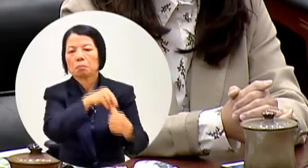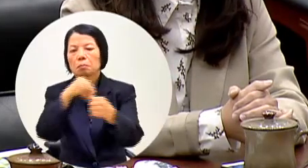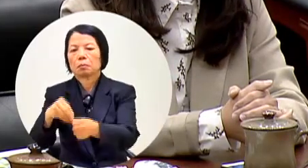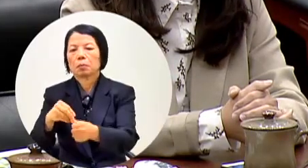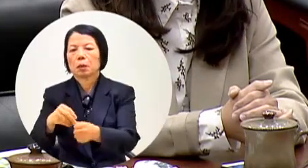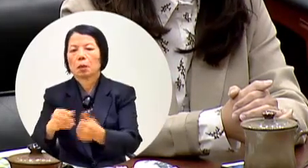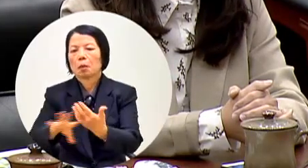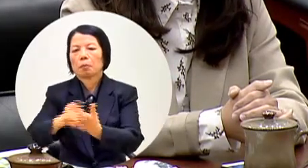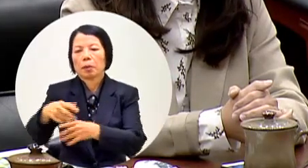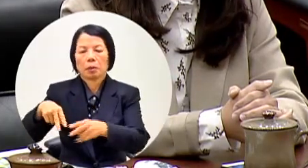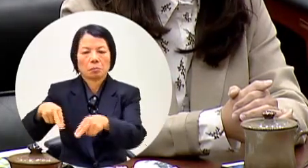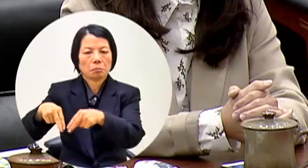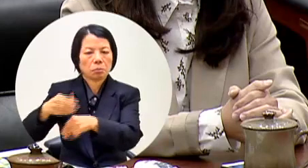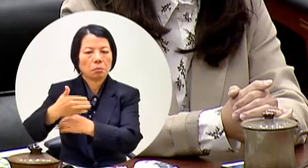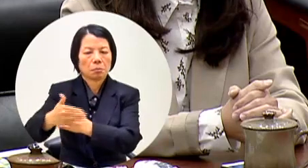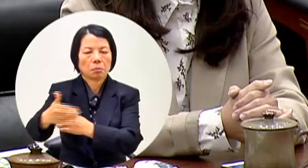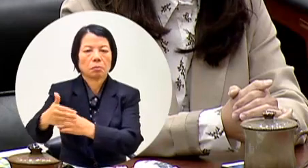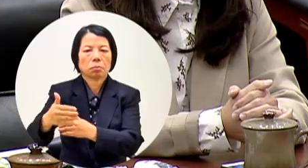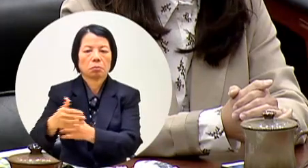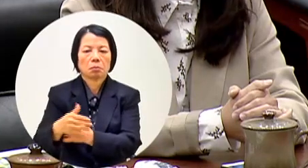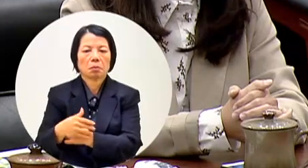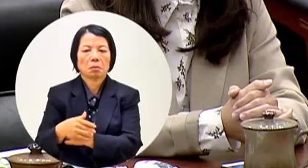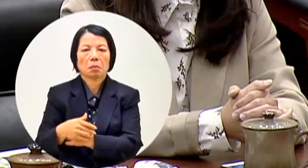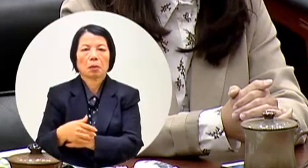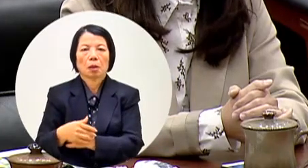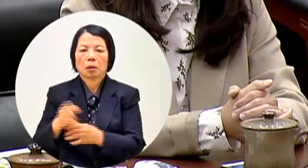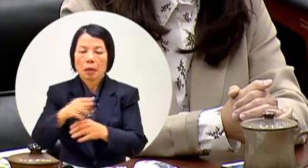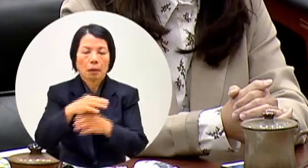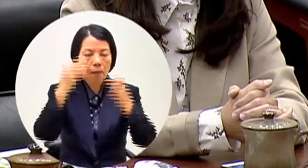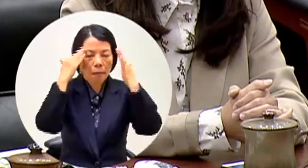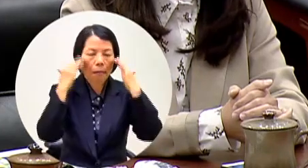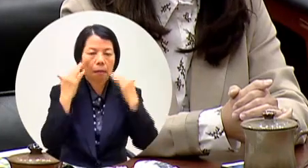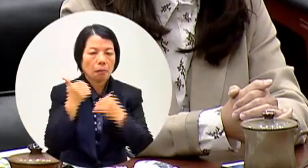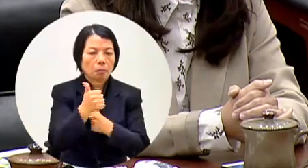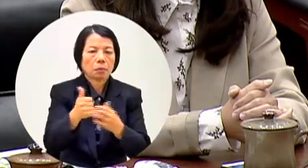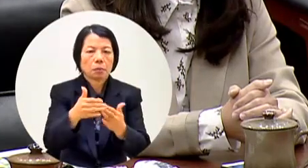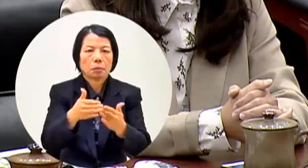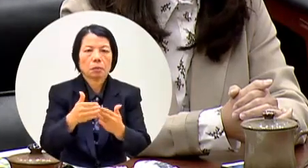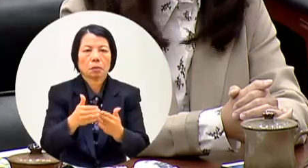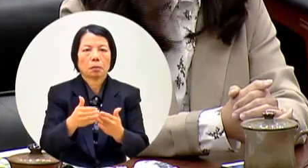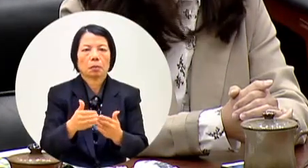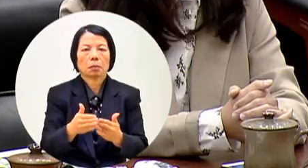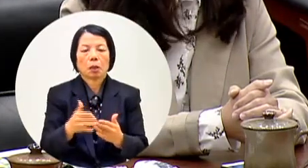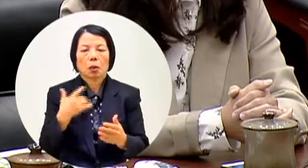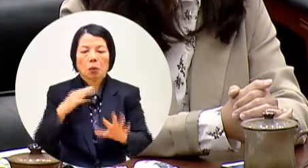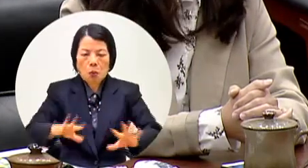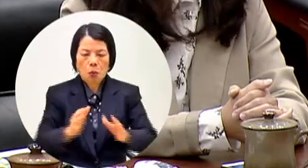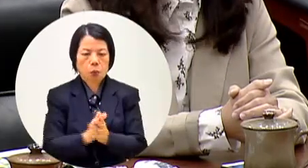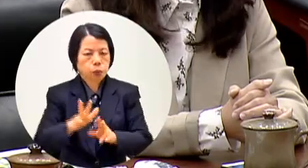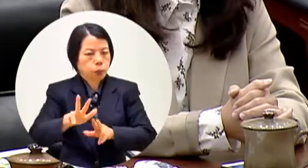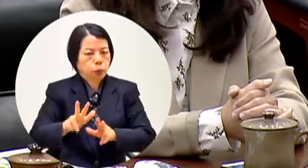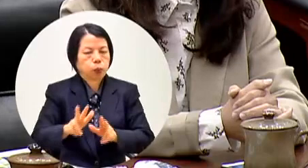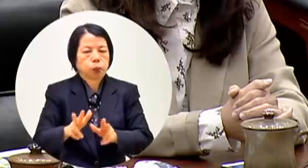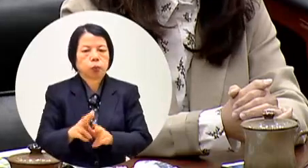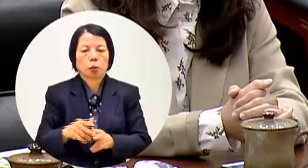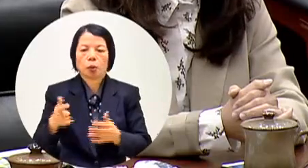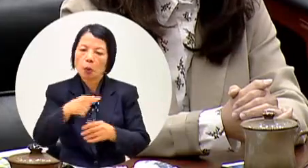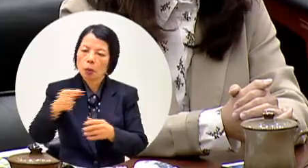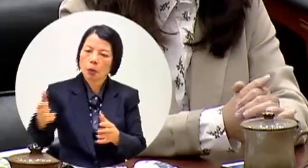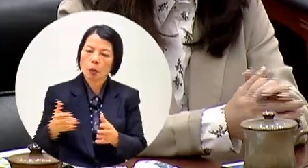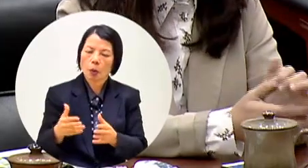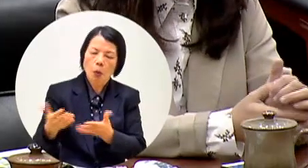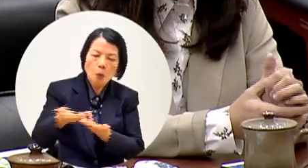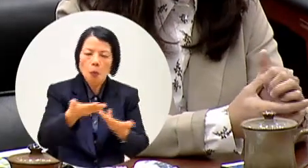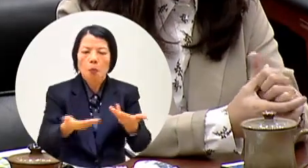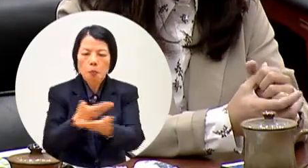访。等于说韩市长当初承诺他们说会这个坦诚以对跟他们交心的这个时间也